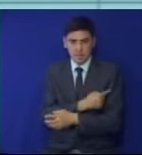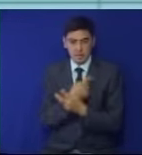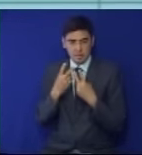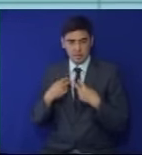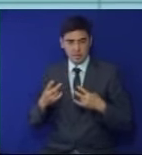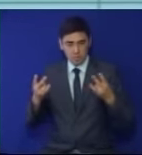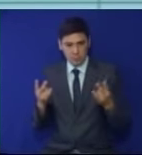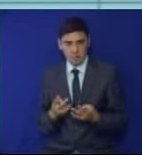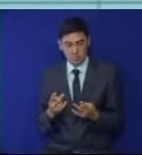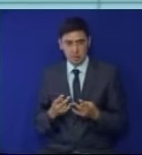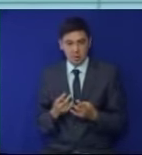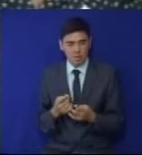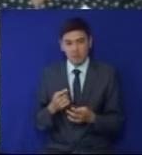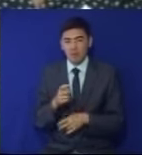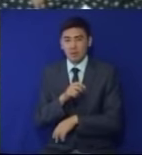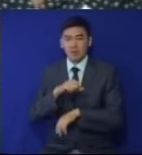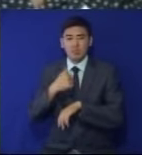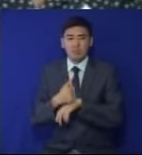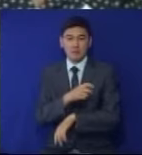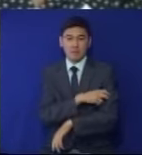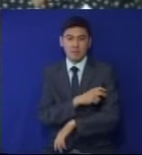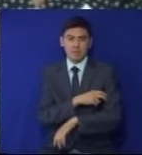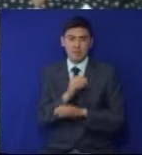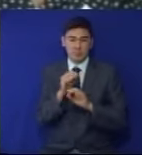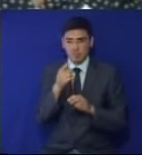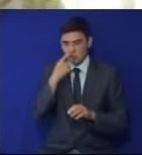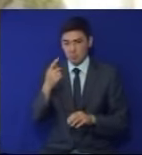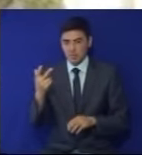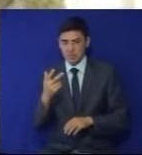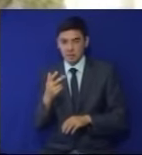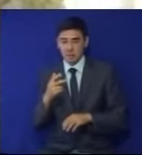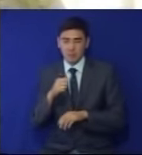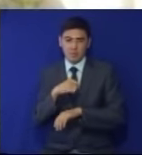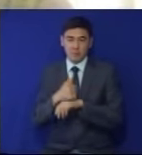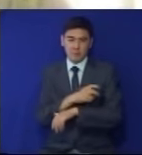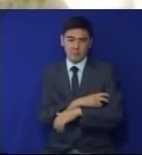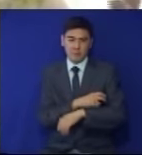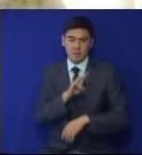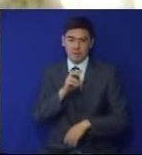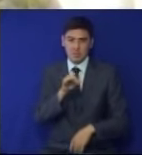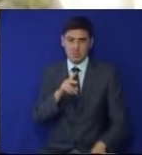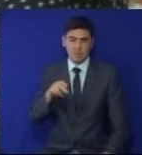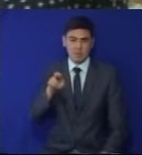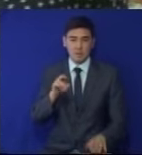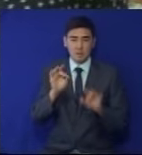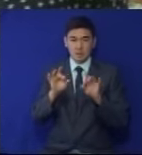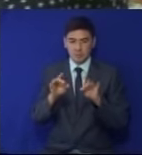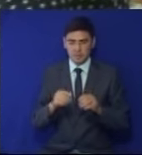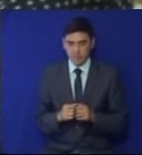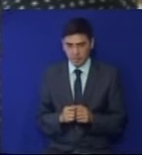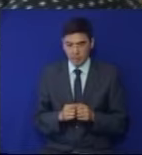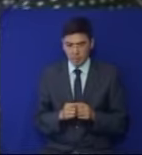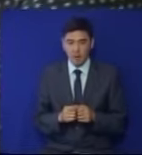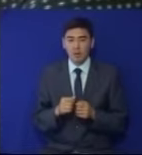тексеруге жататындығын айтқан дәрігерлердің сөзіне қайшы келеді. Нөмір 3-ші емхананың бас дәрігері Найля Әлменеваның айтуынша, дәрігерлер